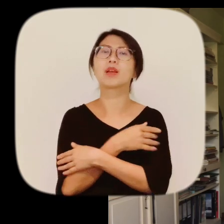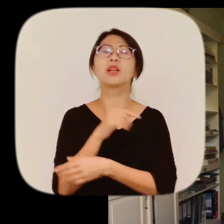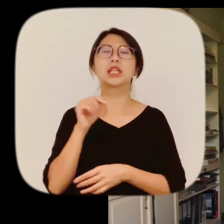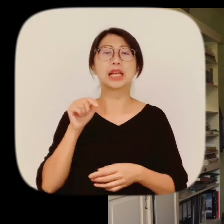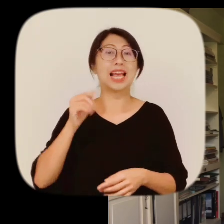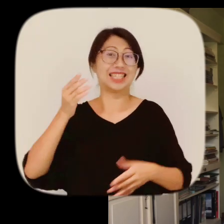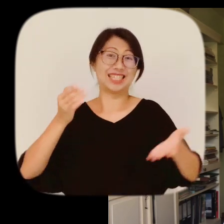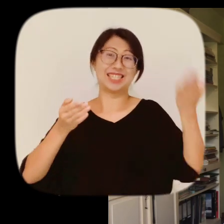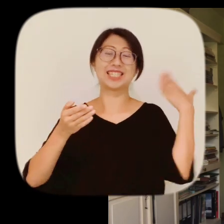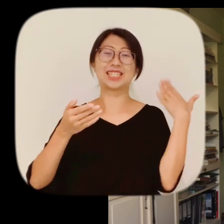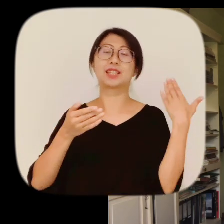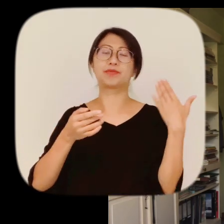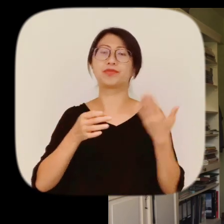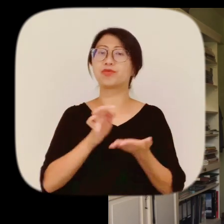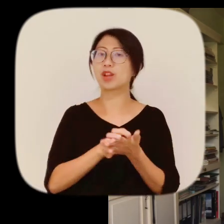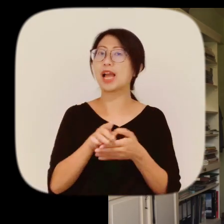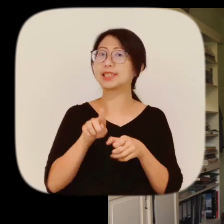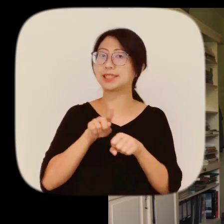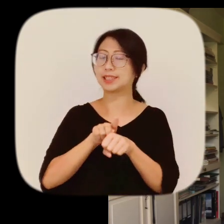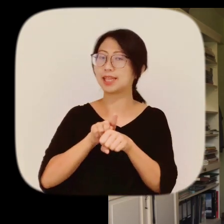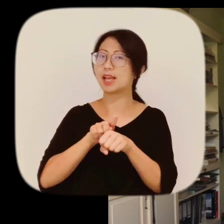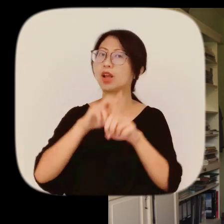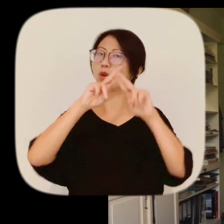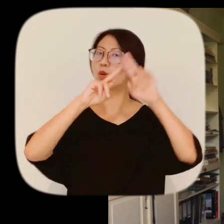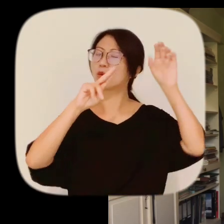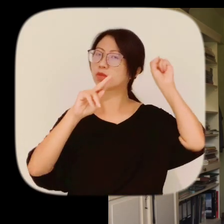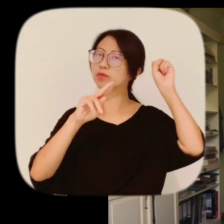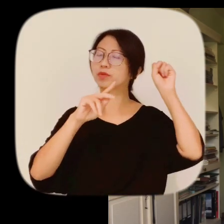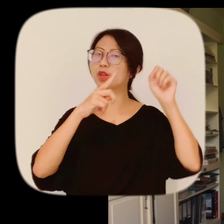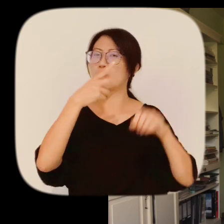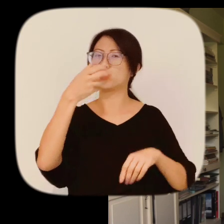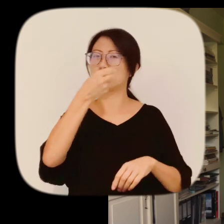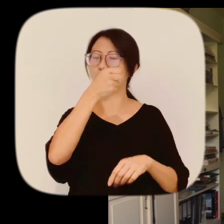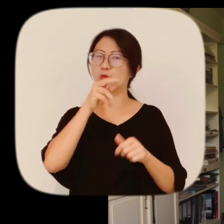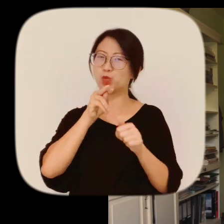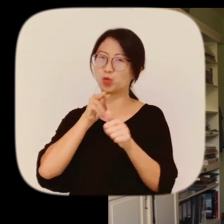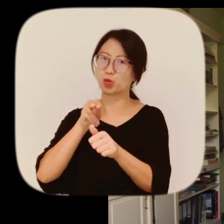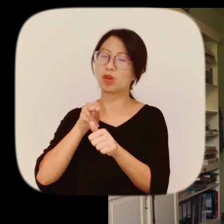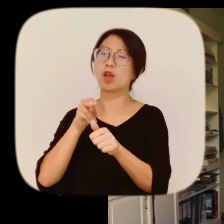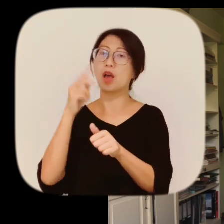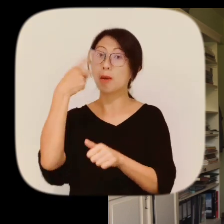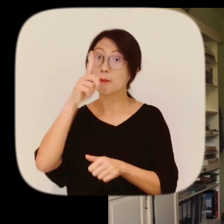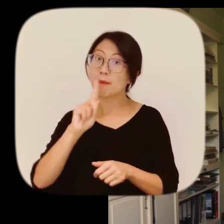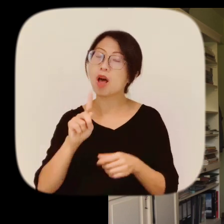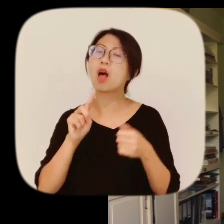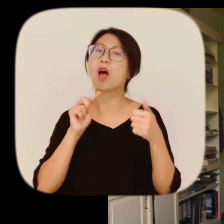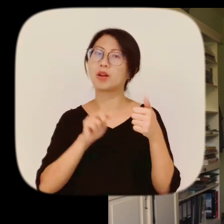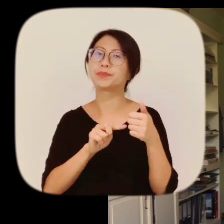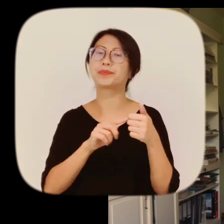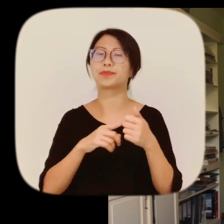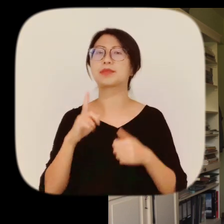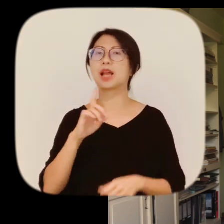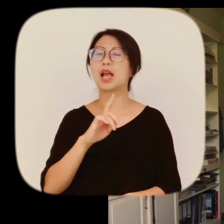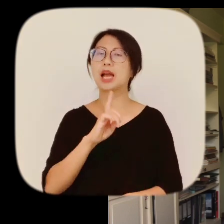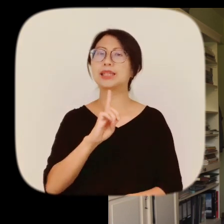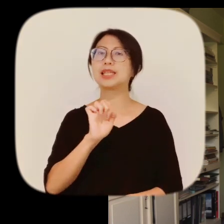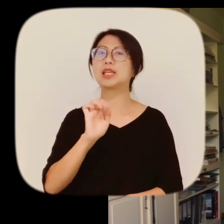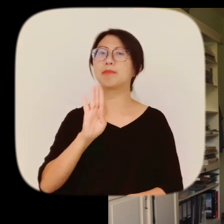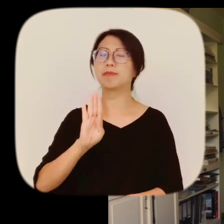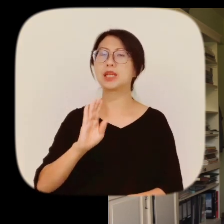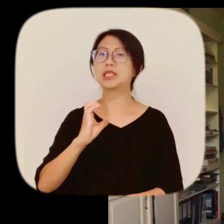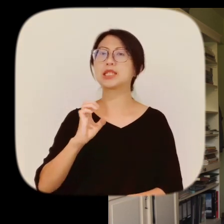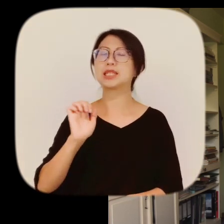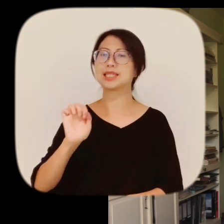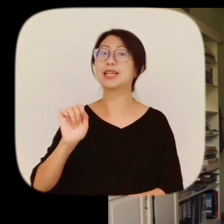拉格之春是说什么呢其实当时捷克的共产党总书记是DubchekD